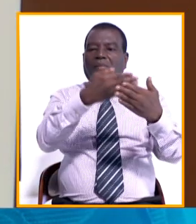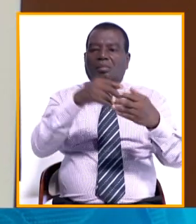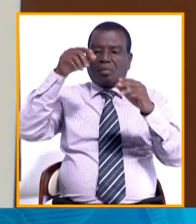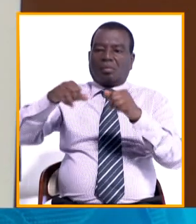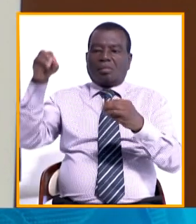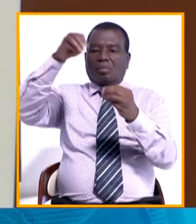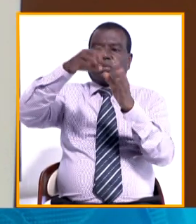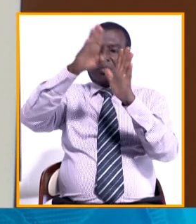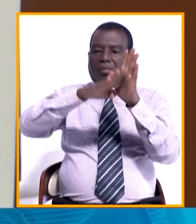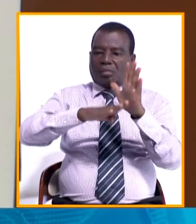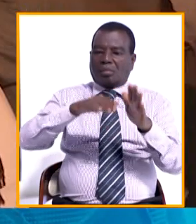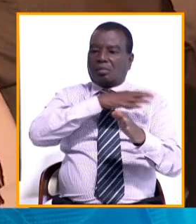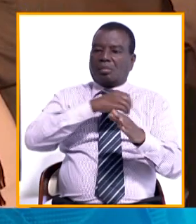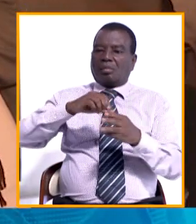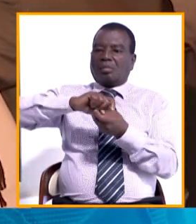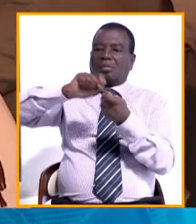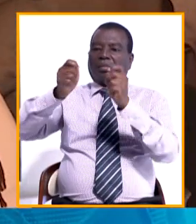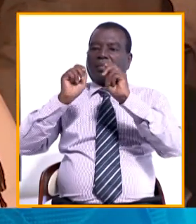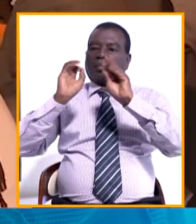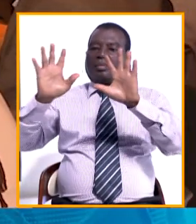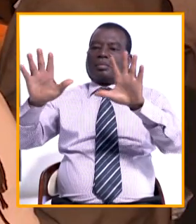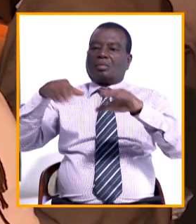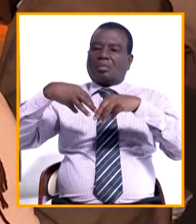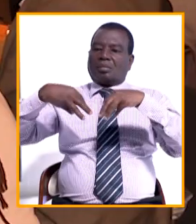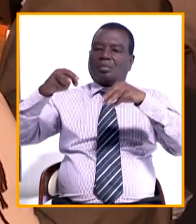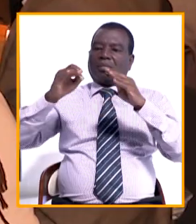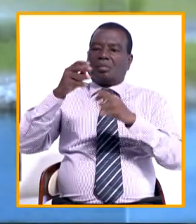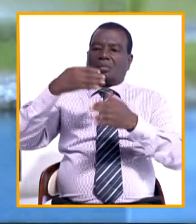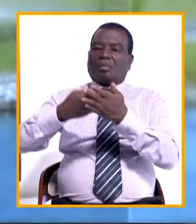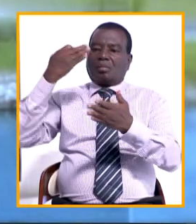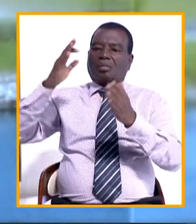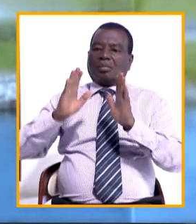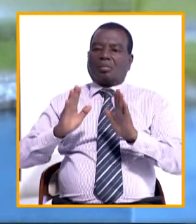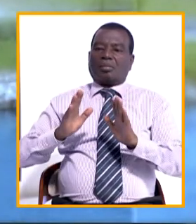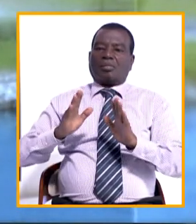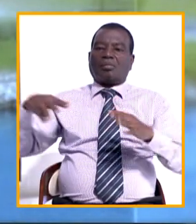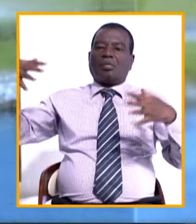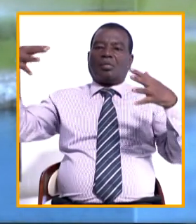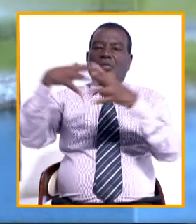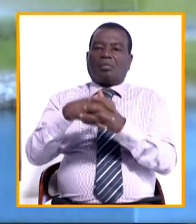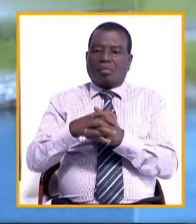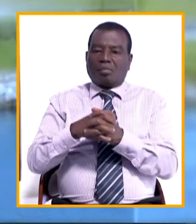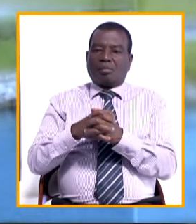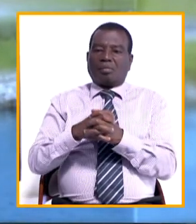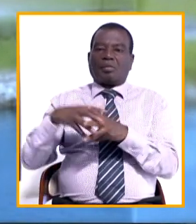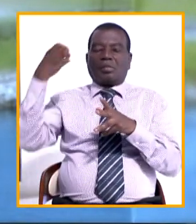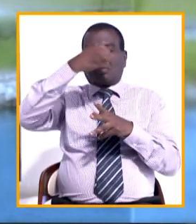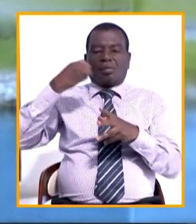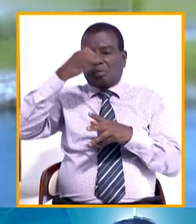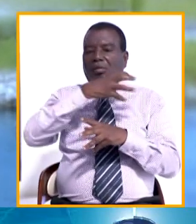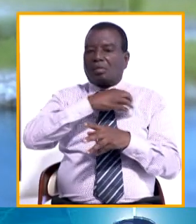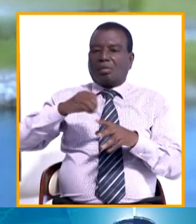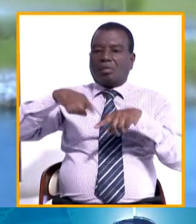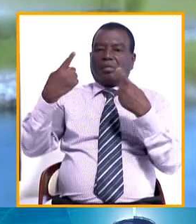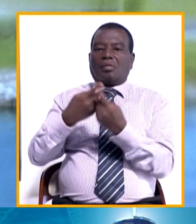renforcement de l'intégrité et la transparence du marché financier. L'Union européenne et la fondation allemande